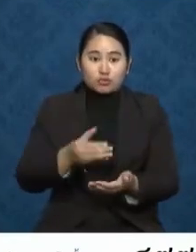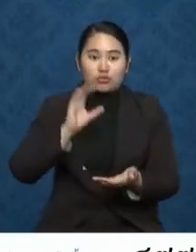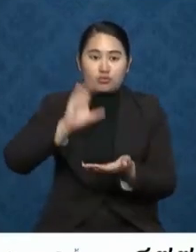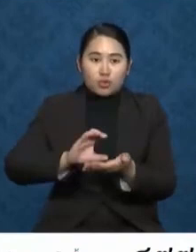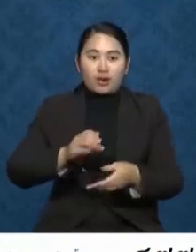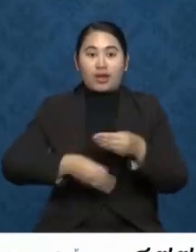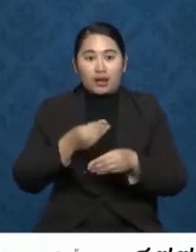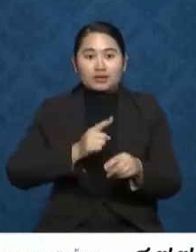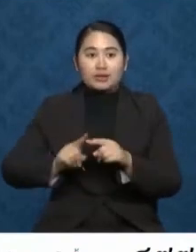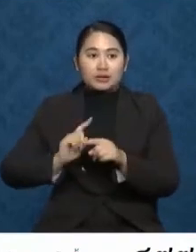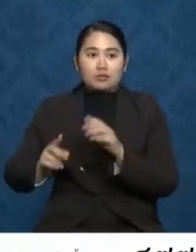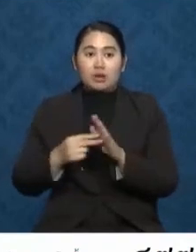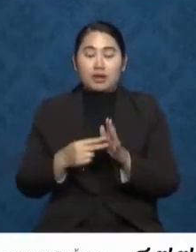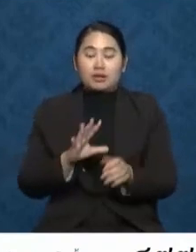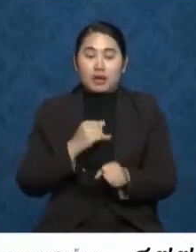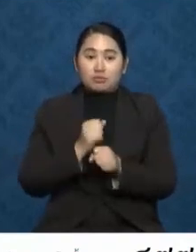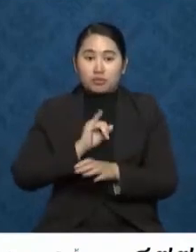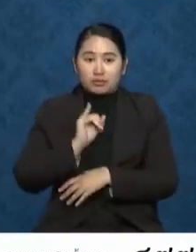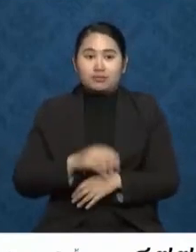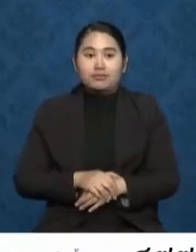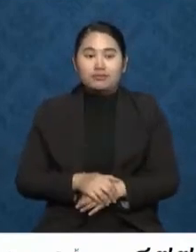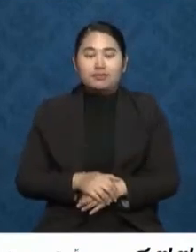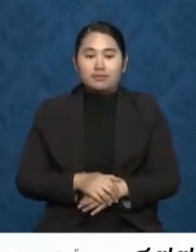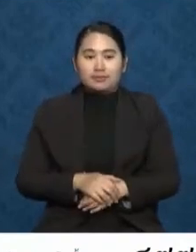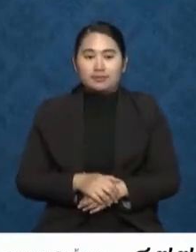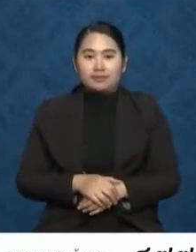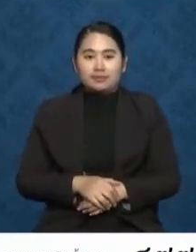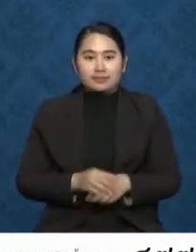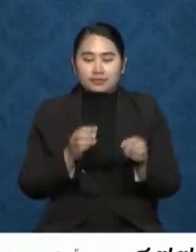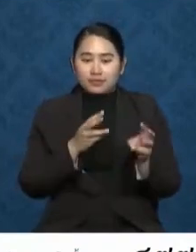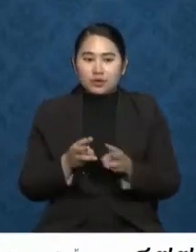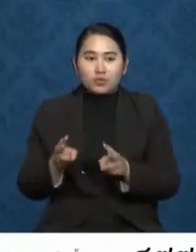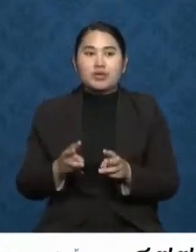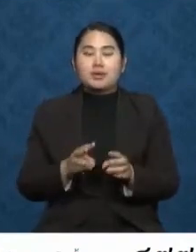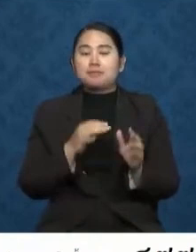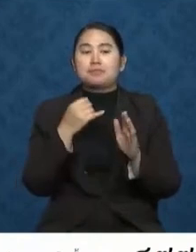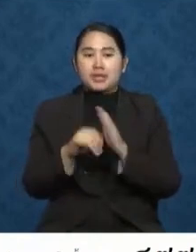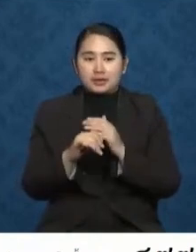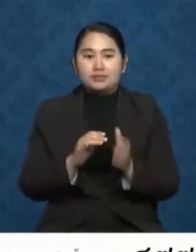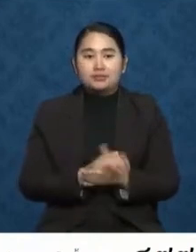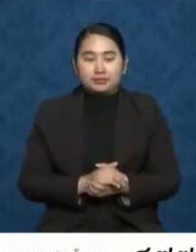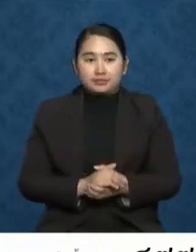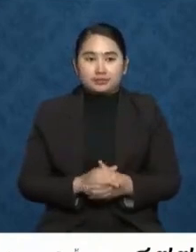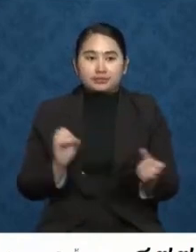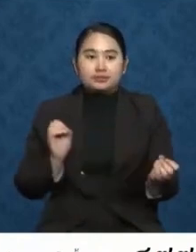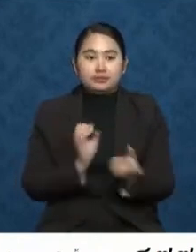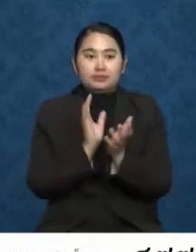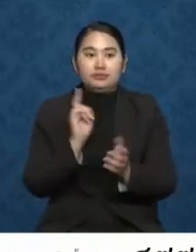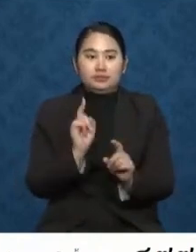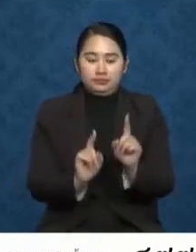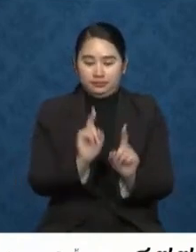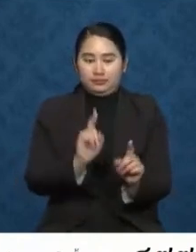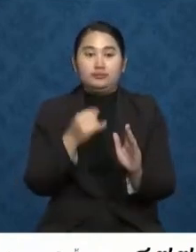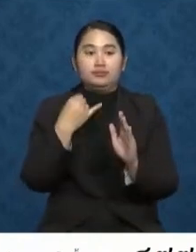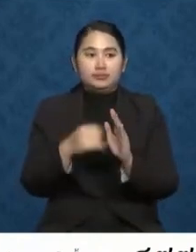ที่มีภารกิจหลักจริงหรือไม่และนี่แหละครับเป็นสิ่งที่เรียกว่าการกลัดกระดุมเม็ดแรกที่ผิดพลาดจึงนำมาซึ่งการใส่ผลสำฤทธิ์ที่ผิดจุ